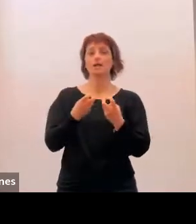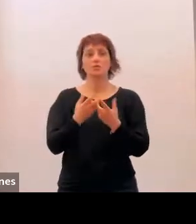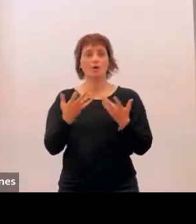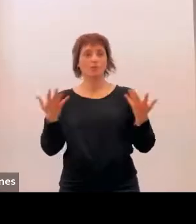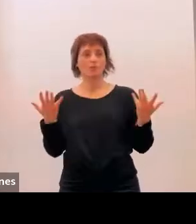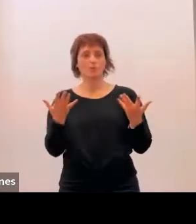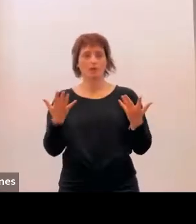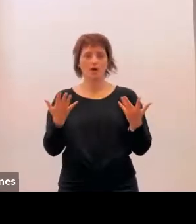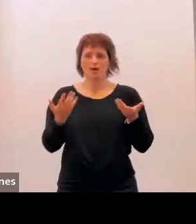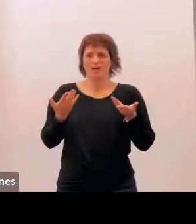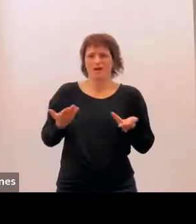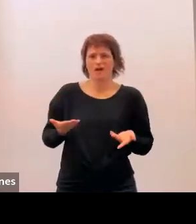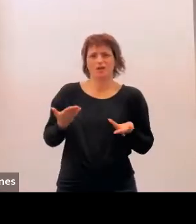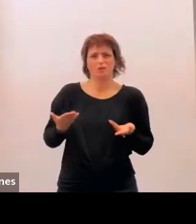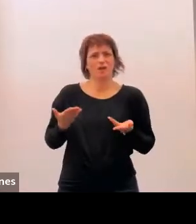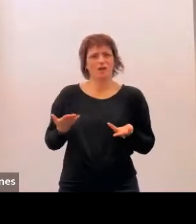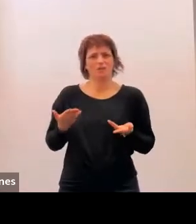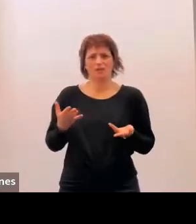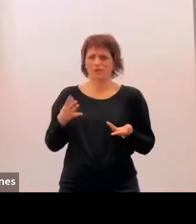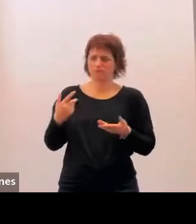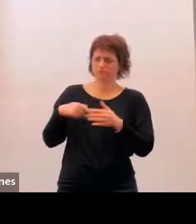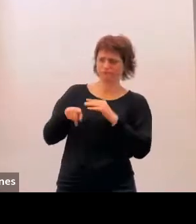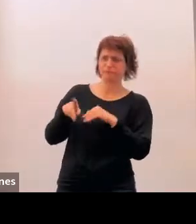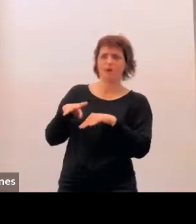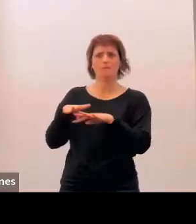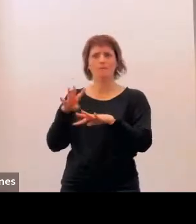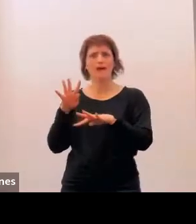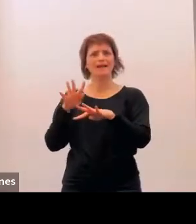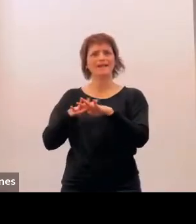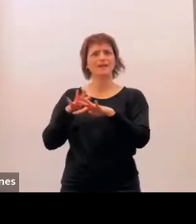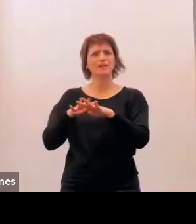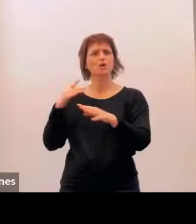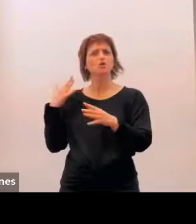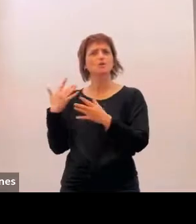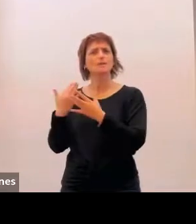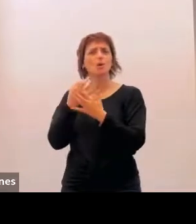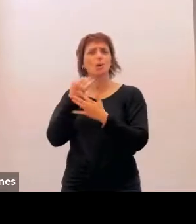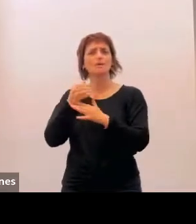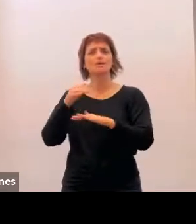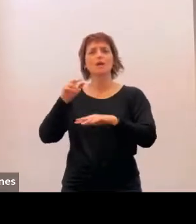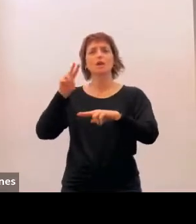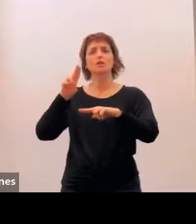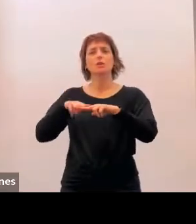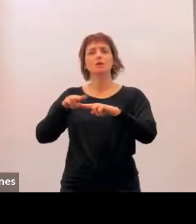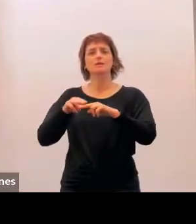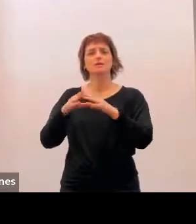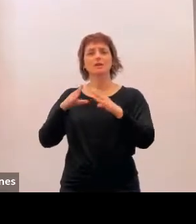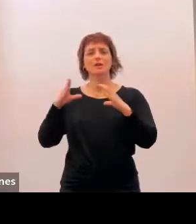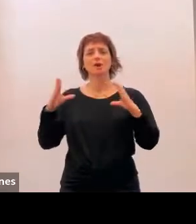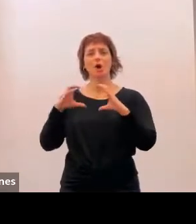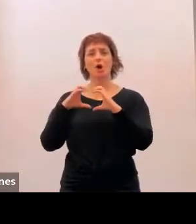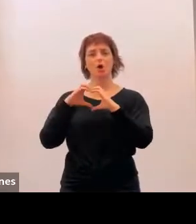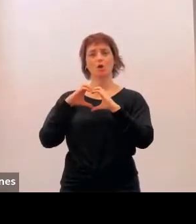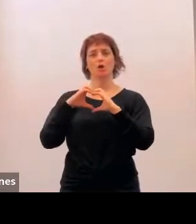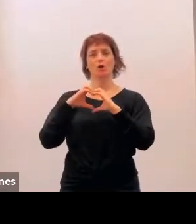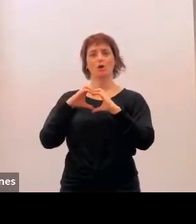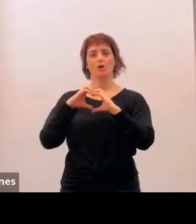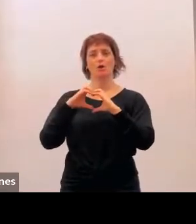satisfaire d'un quartier qui était jusque-là appelé Nancy Grand Cœur, qui